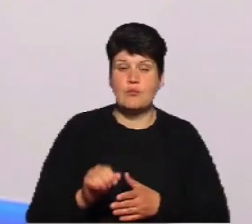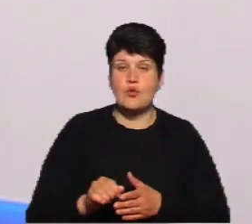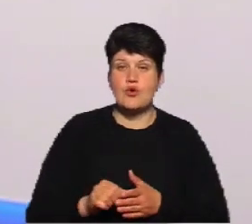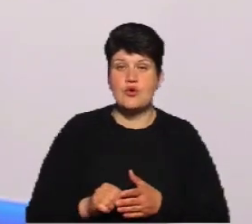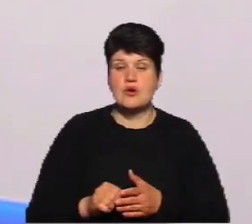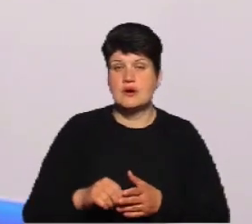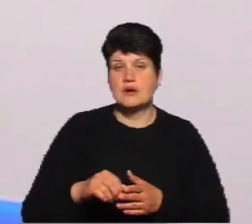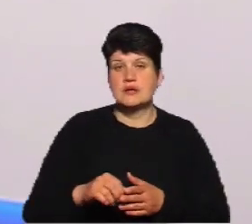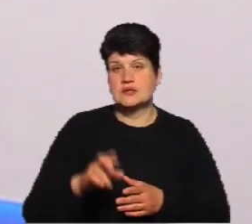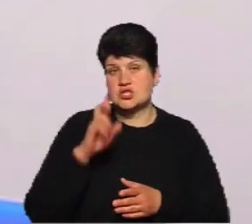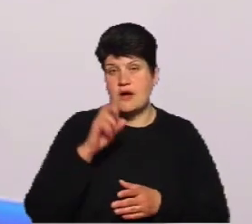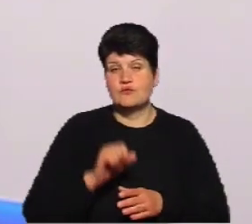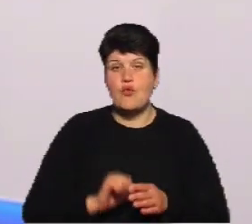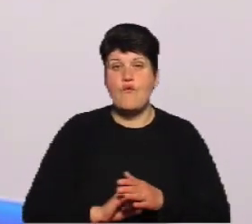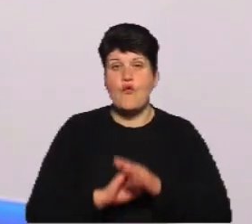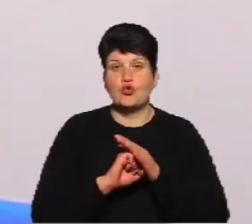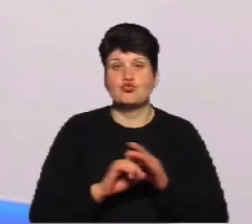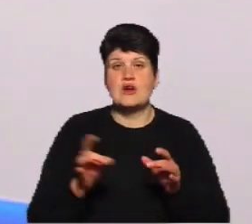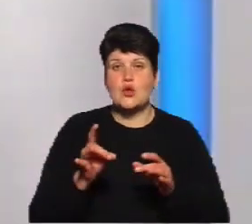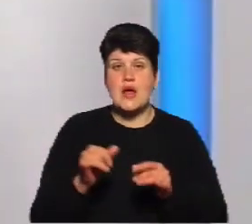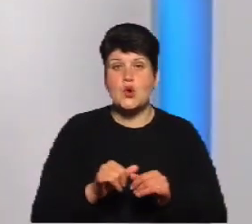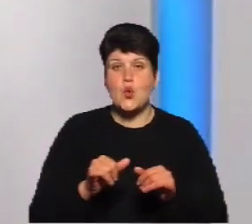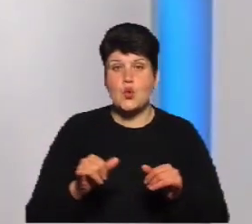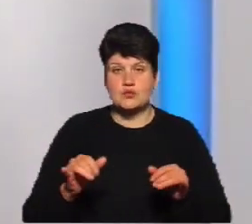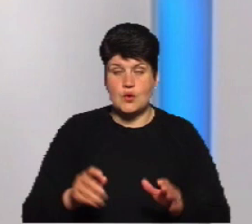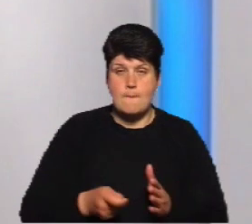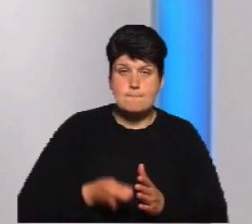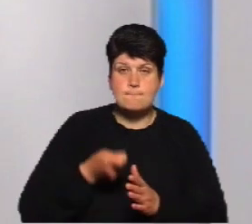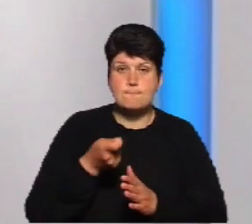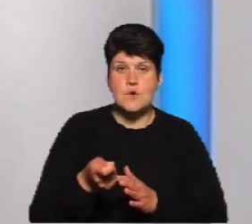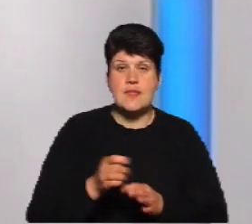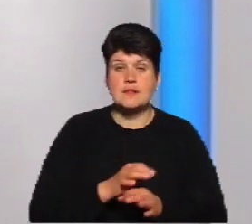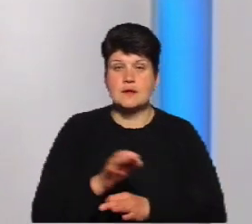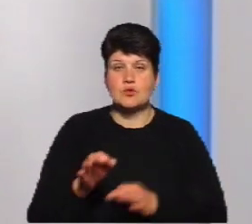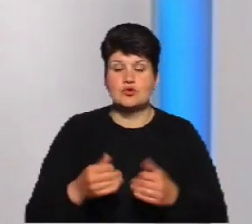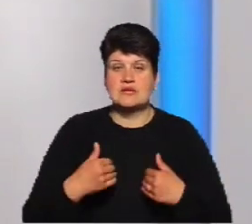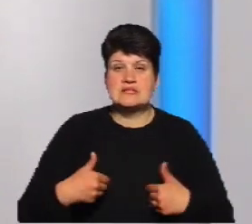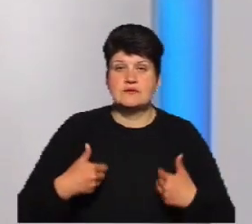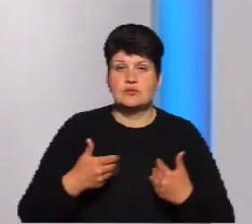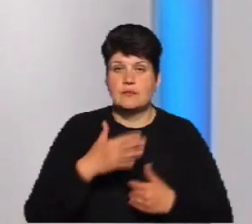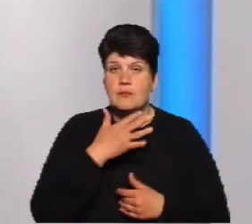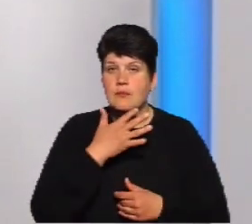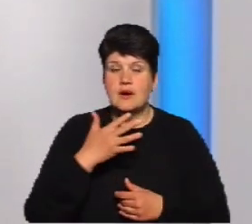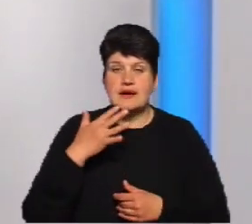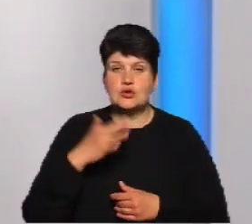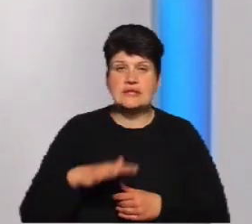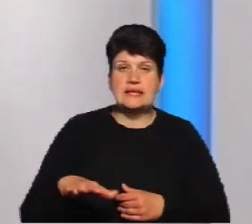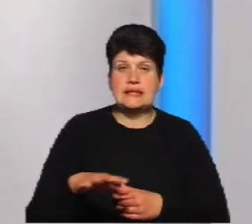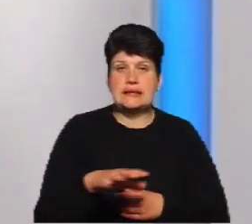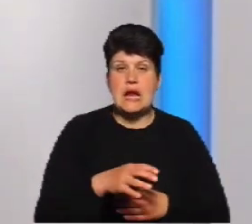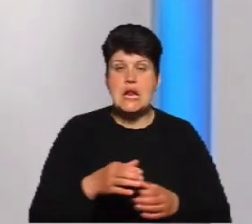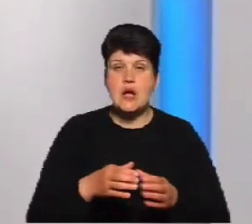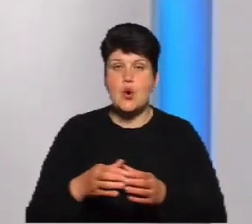розвитку подати проекти, до нас звернулося дуже багато територіальних громад